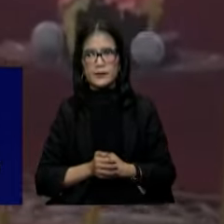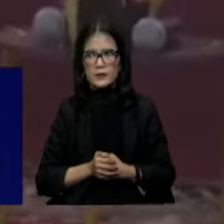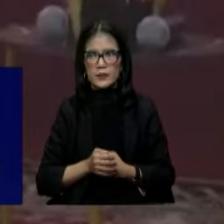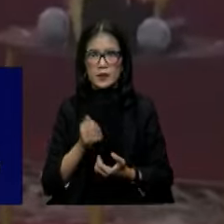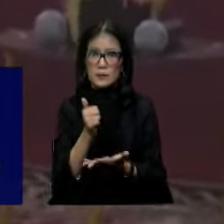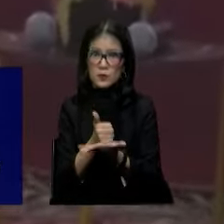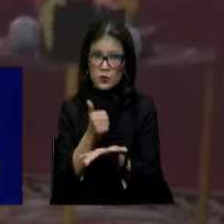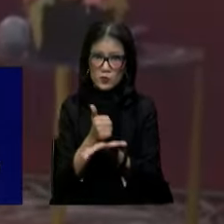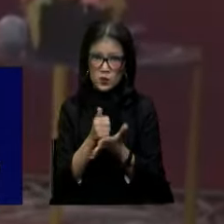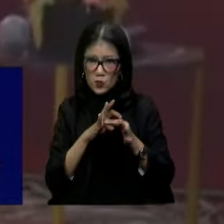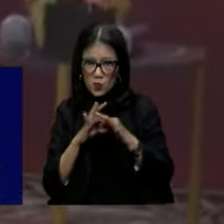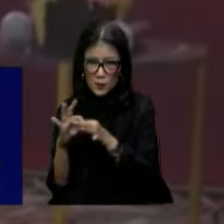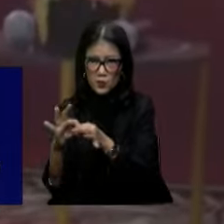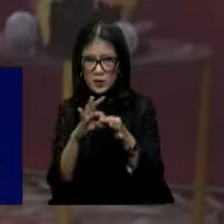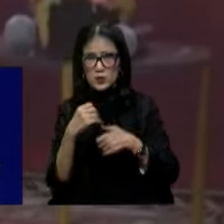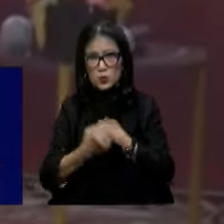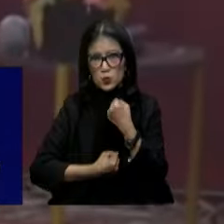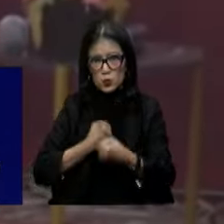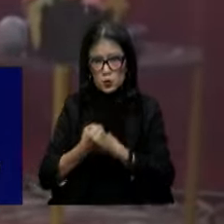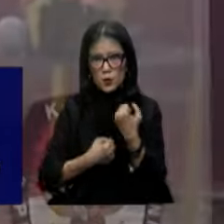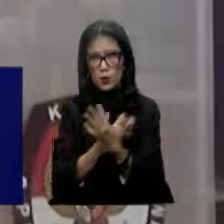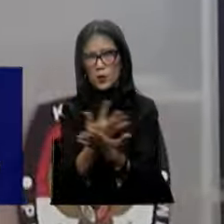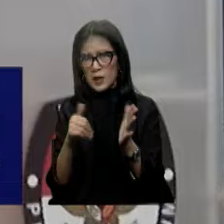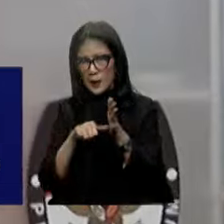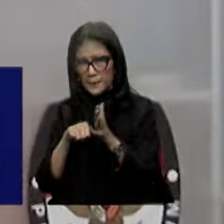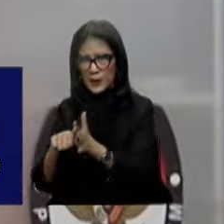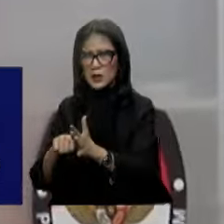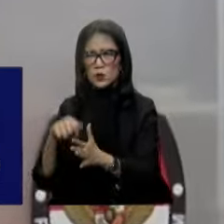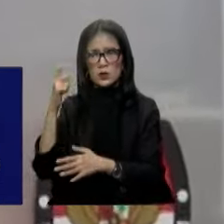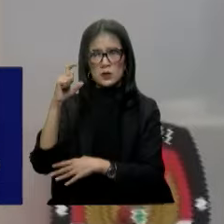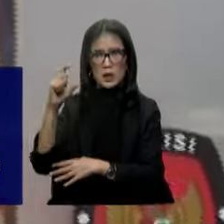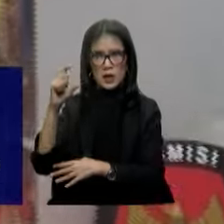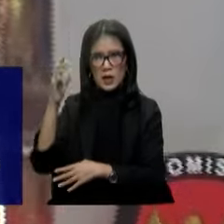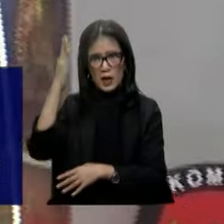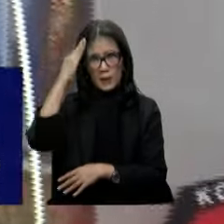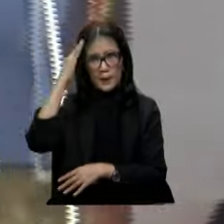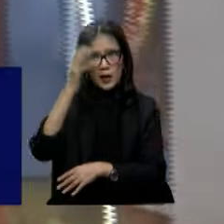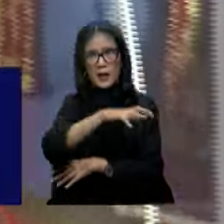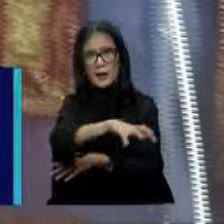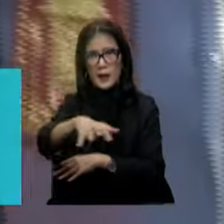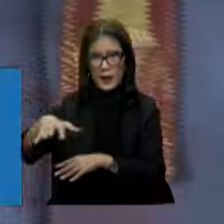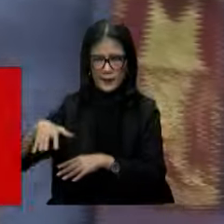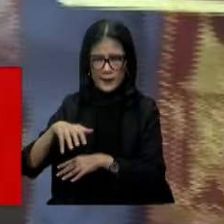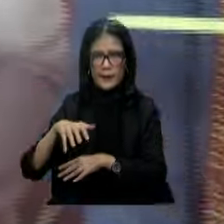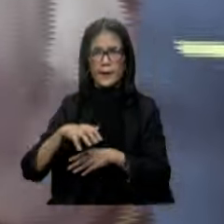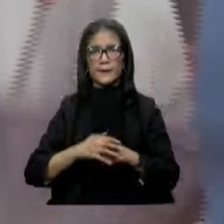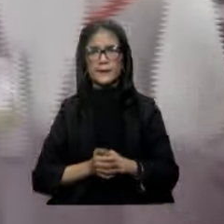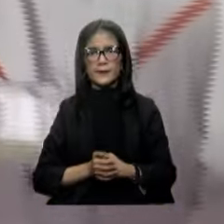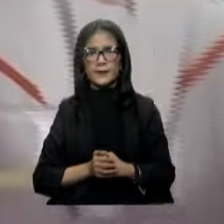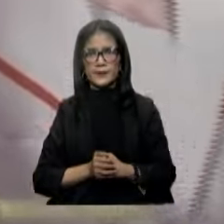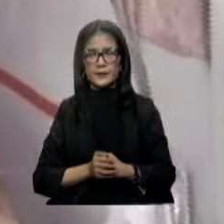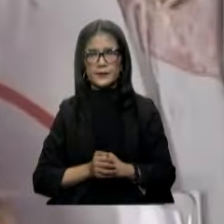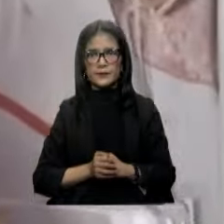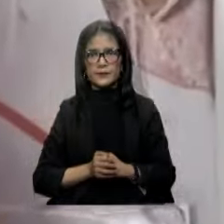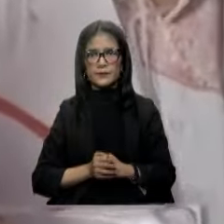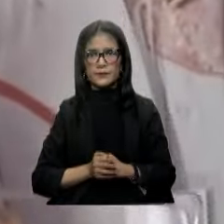ini akan bergerak turun ke masyarakat guna memenangkan calon kepala daerah yang diusung. Tim Liputan iNews melaporkan.